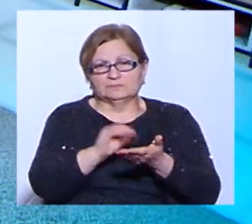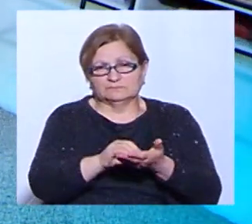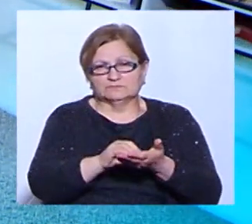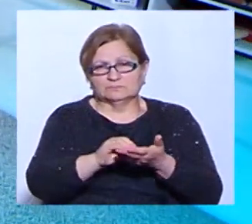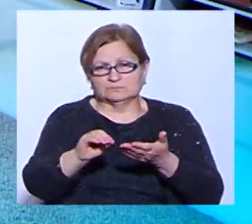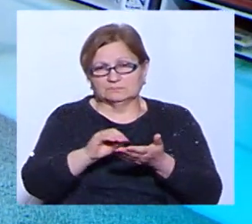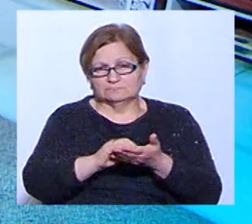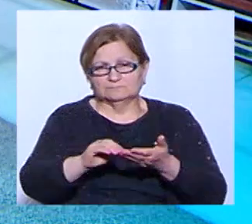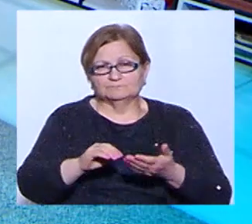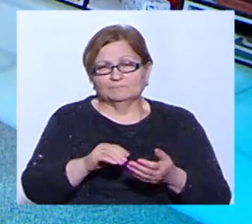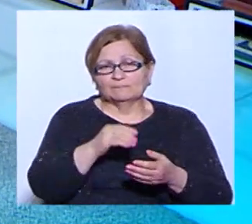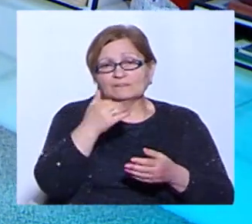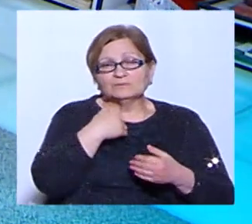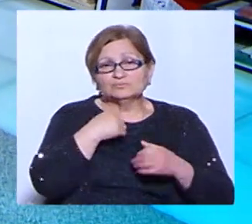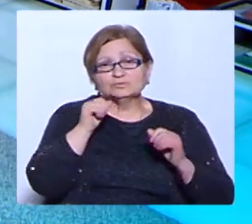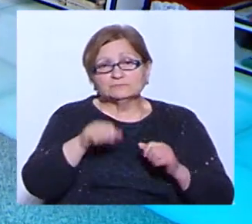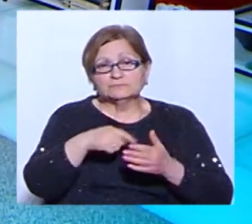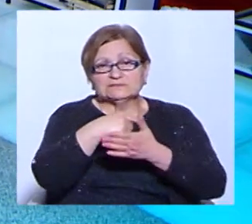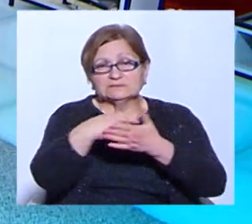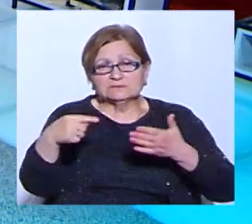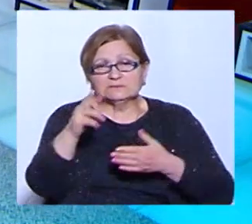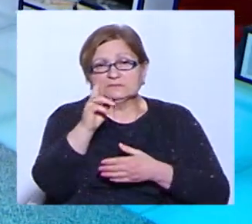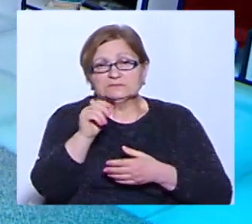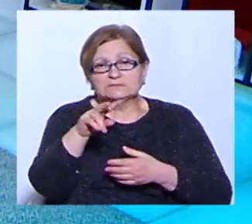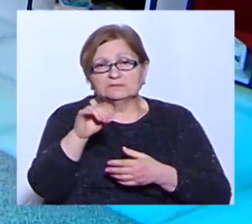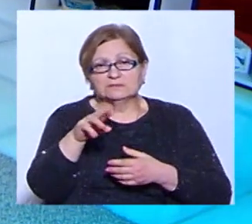შეგვიძლია წილადი წარმოვადგინოთ